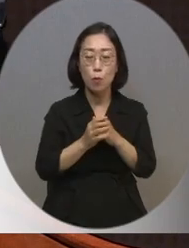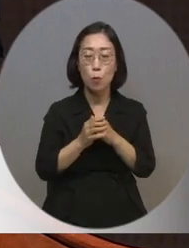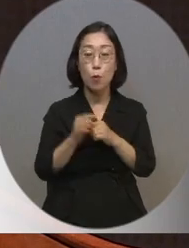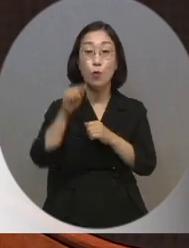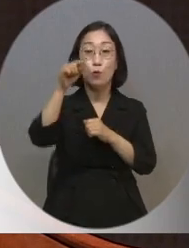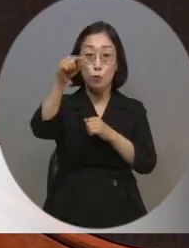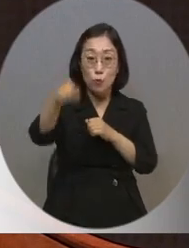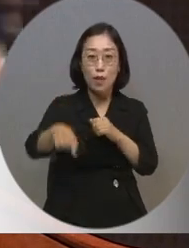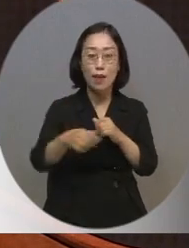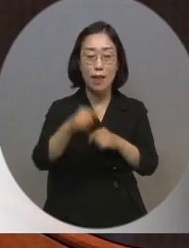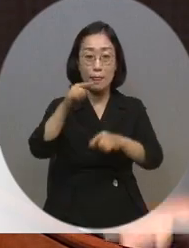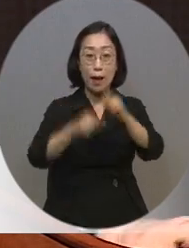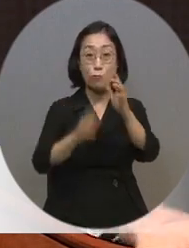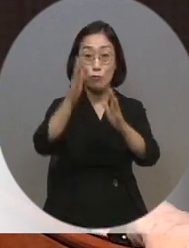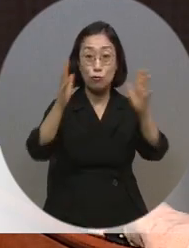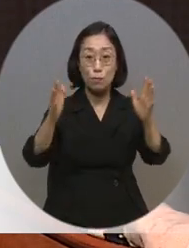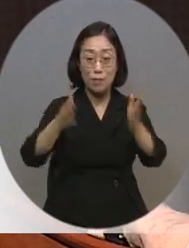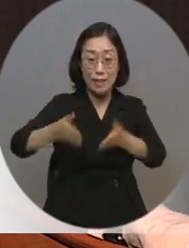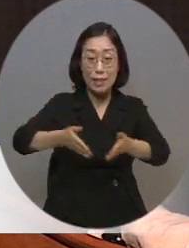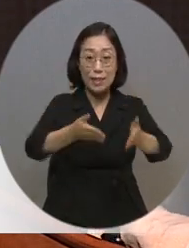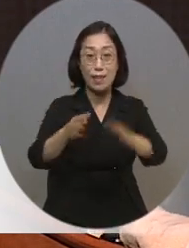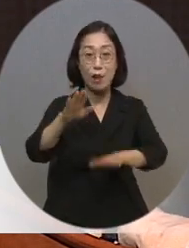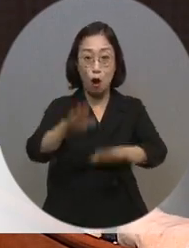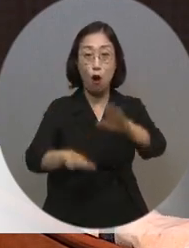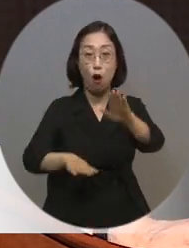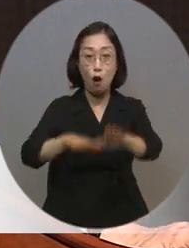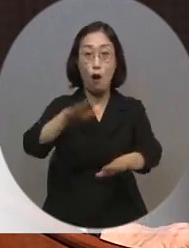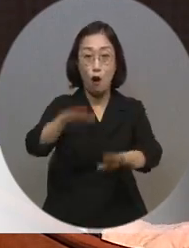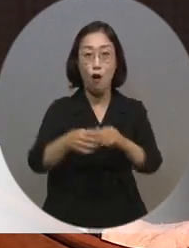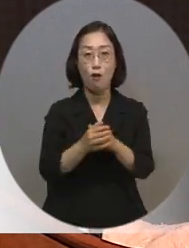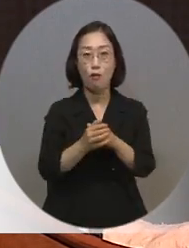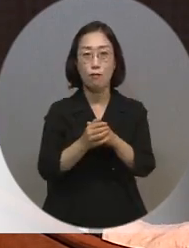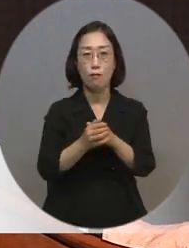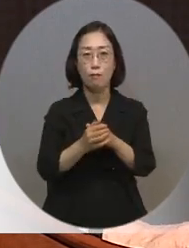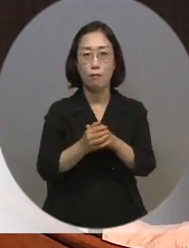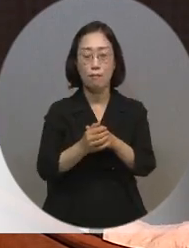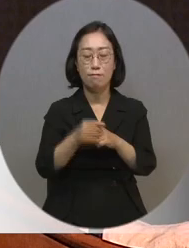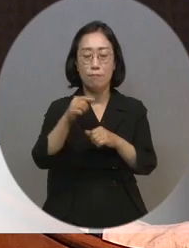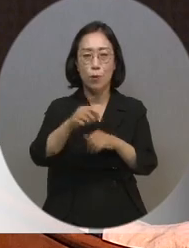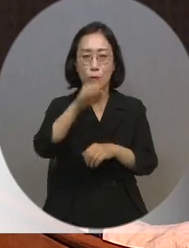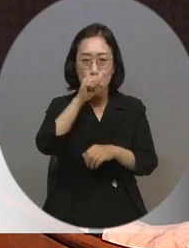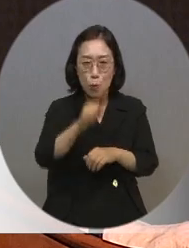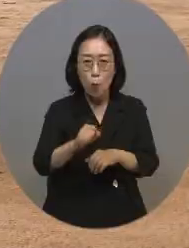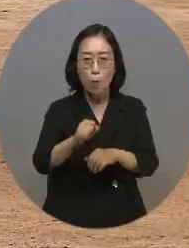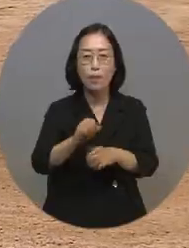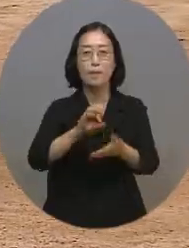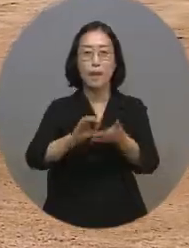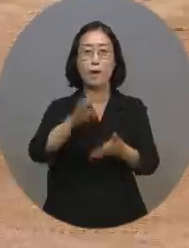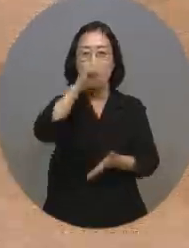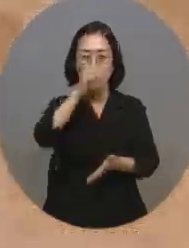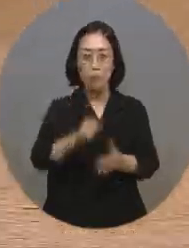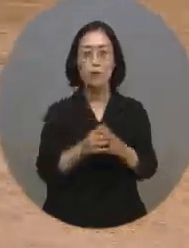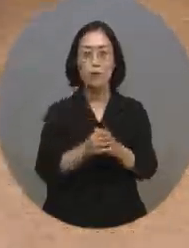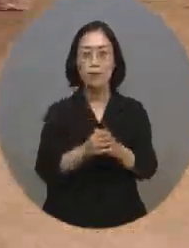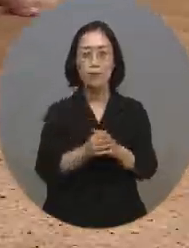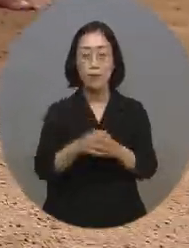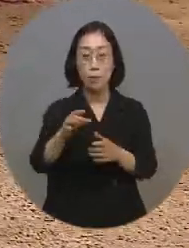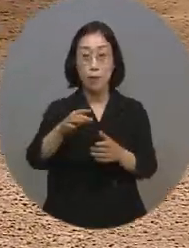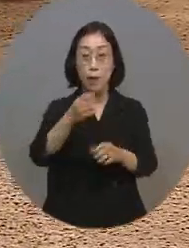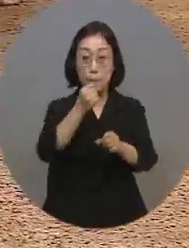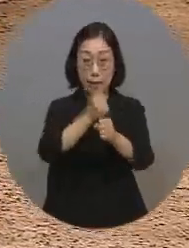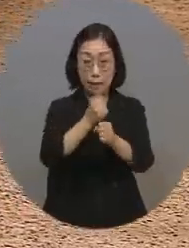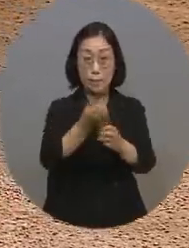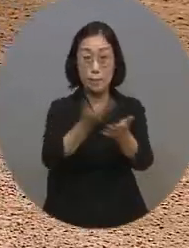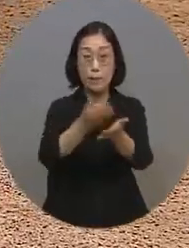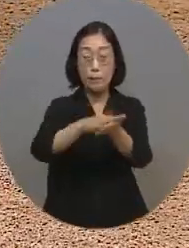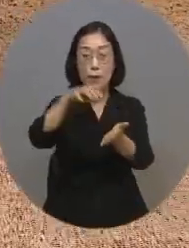뒤에 숲길을 걸으면서 정말 이 맨발 걷기를 많이 해 주시면 좋겠어요. 이번에 조성된 맨발 걷기